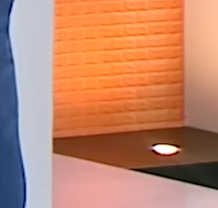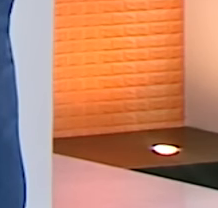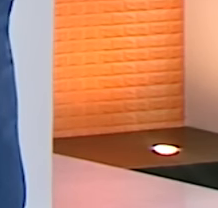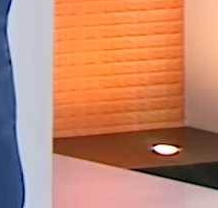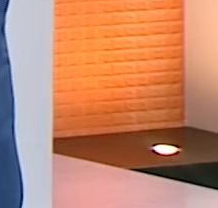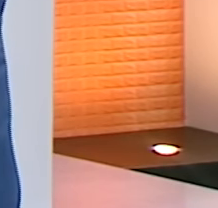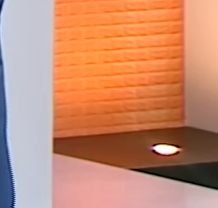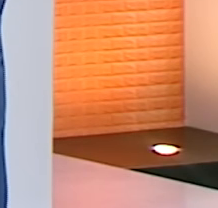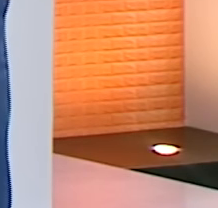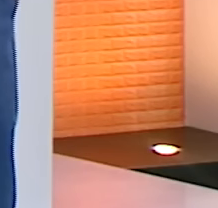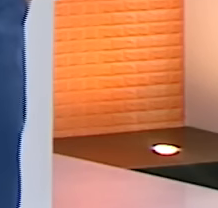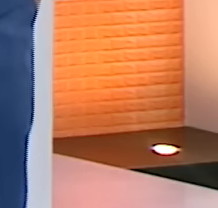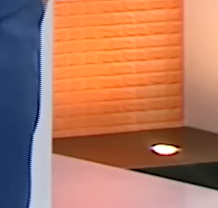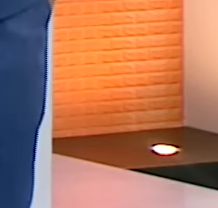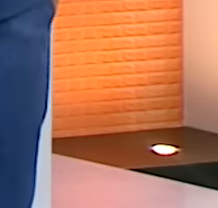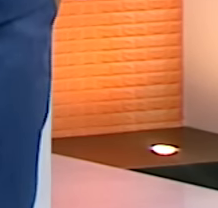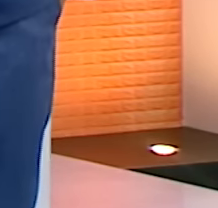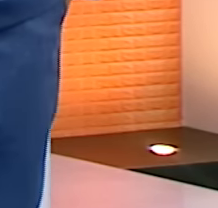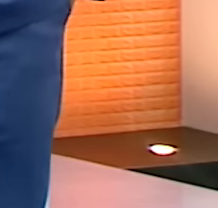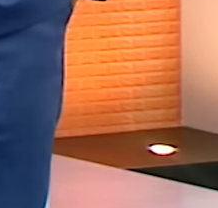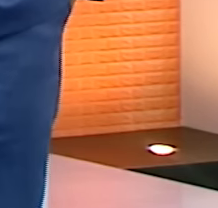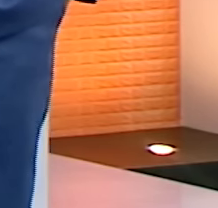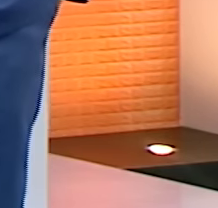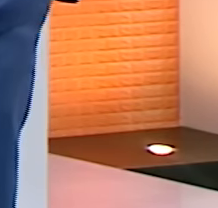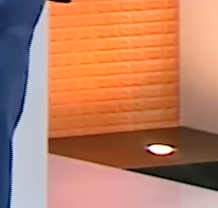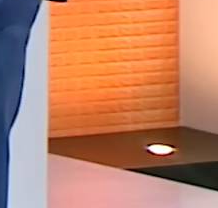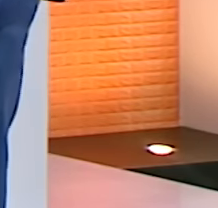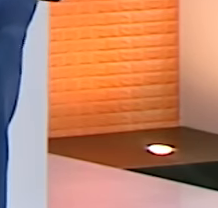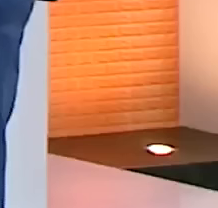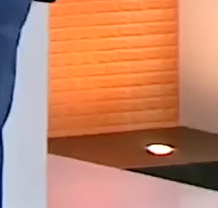sa jma pinoy tv at sa www.gmanews.tv